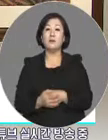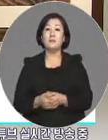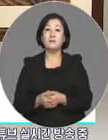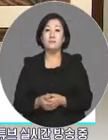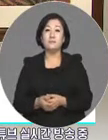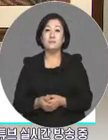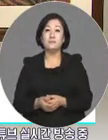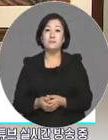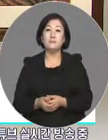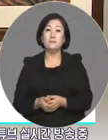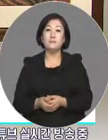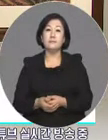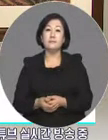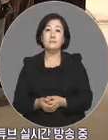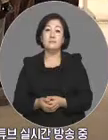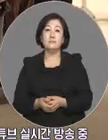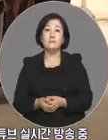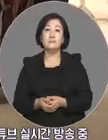기자입니다.